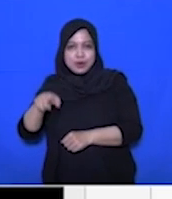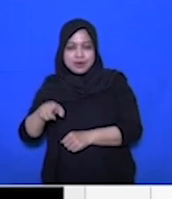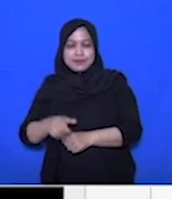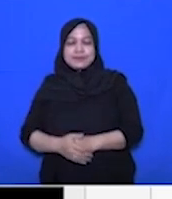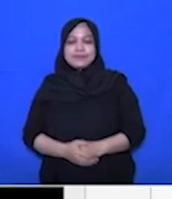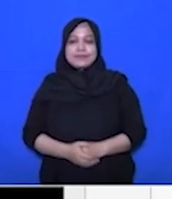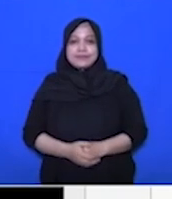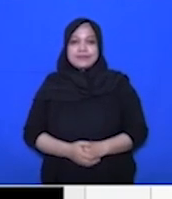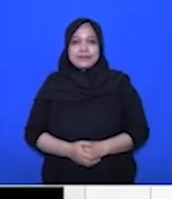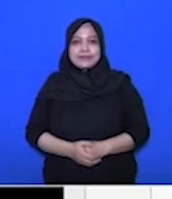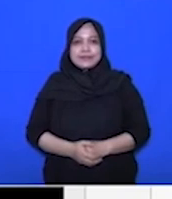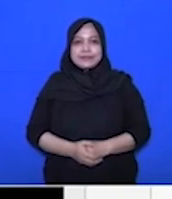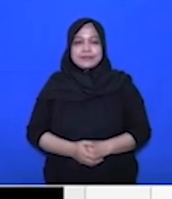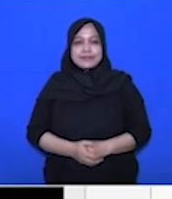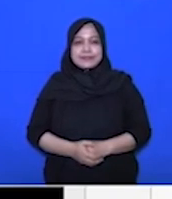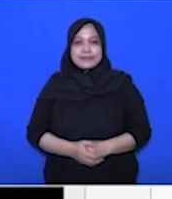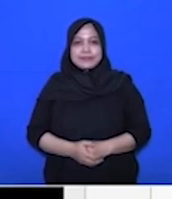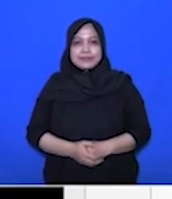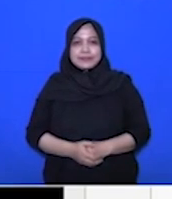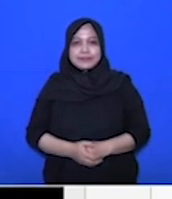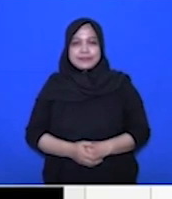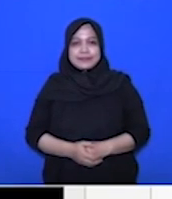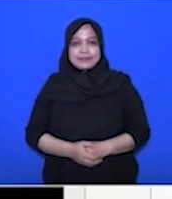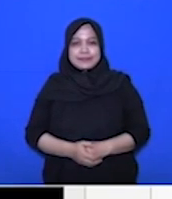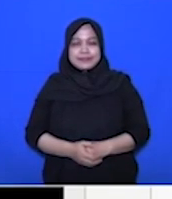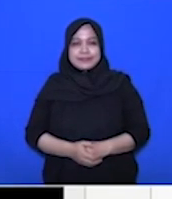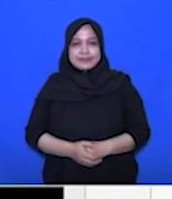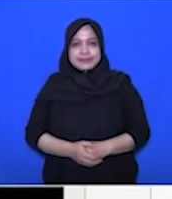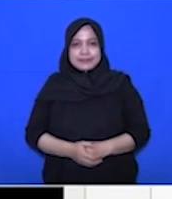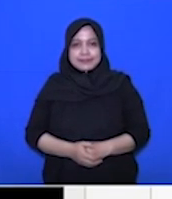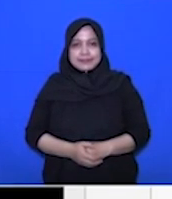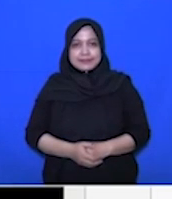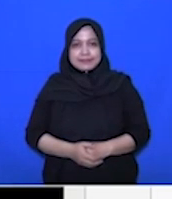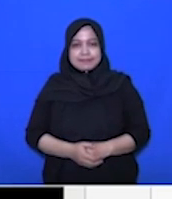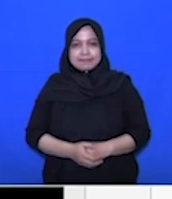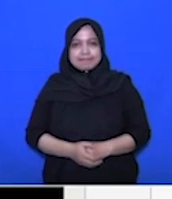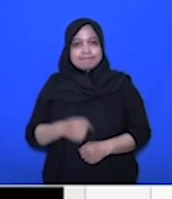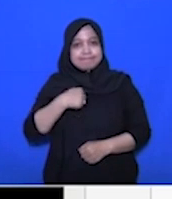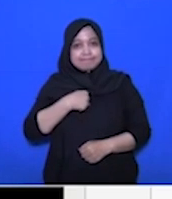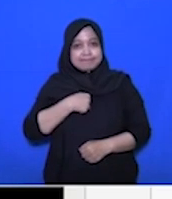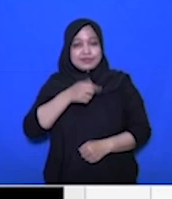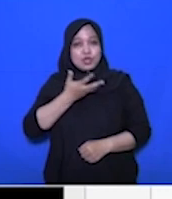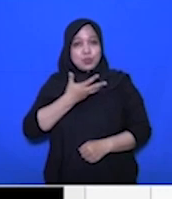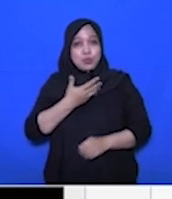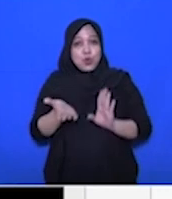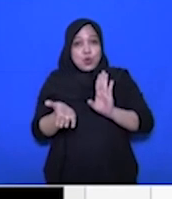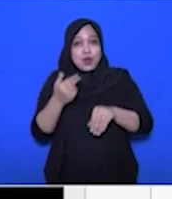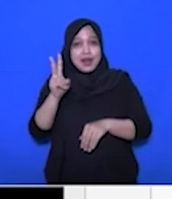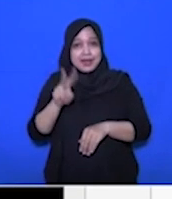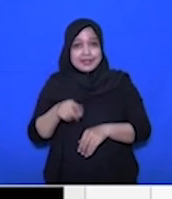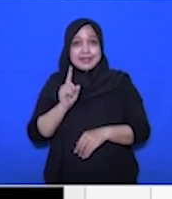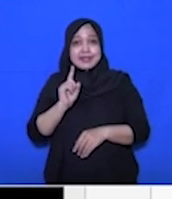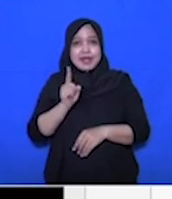orang saudara sekalian Oleh karena itu saya akan mengulangi bahwa